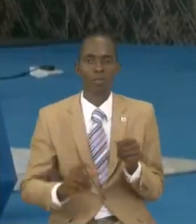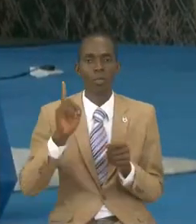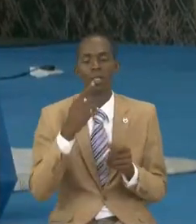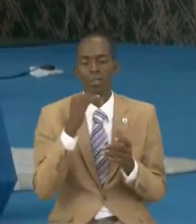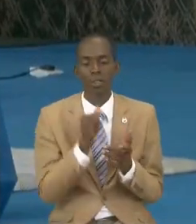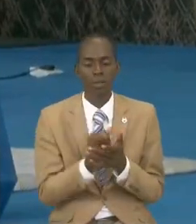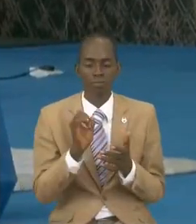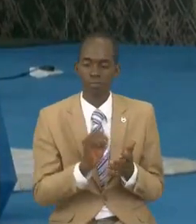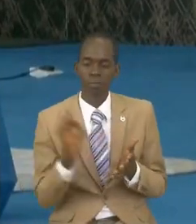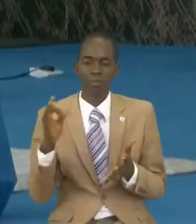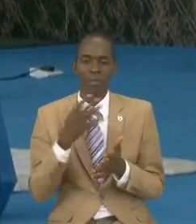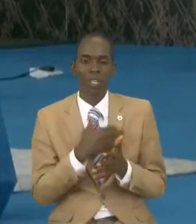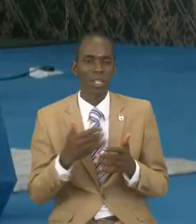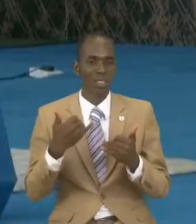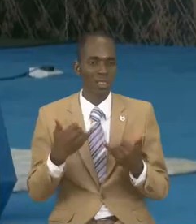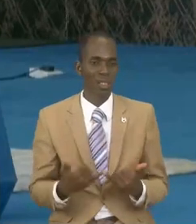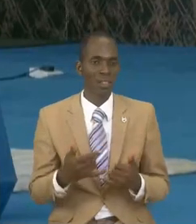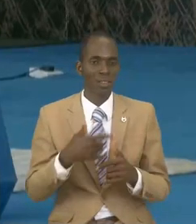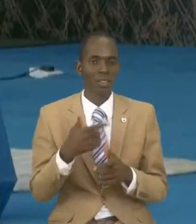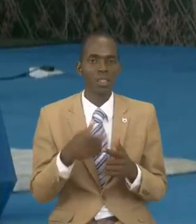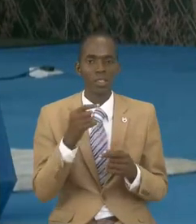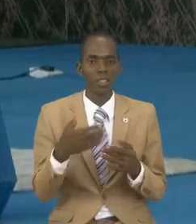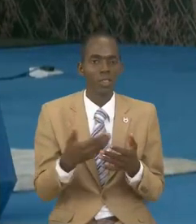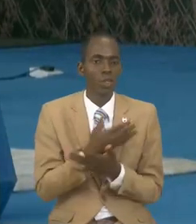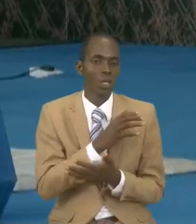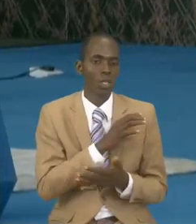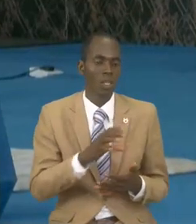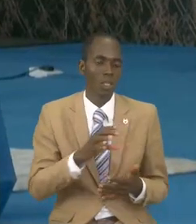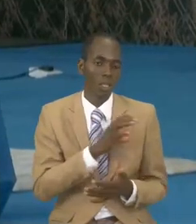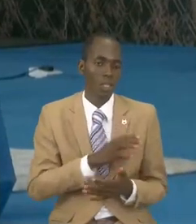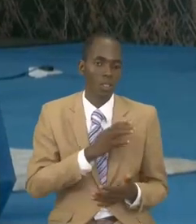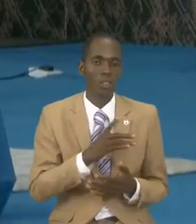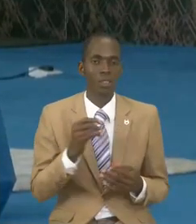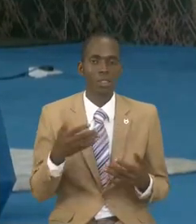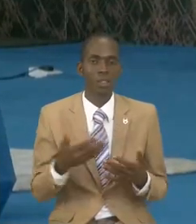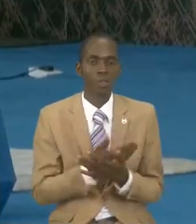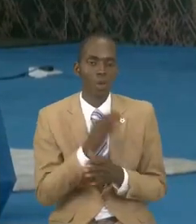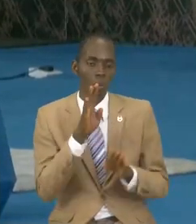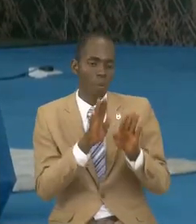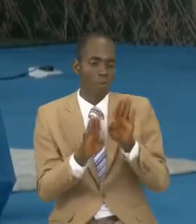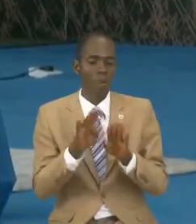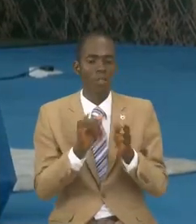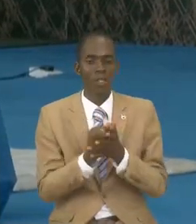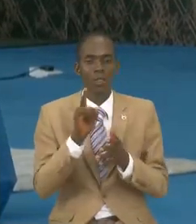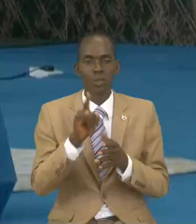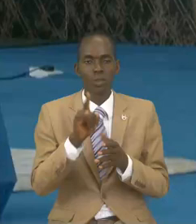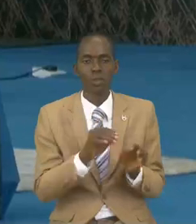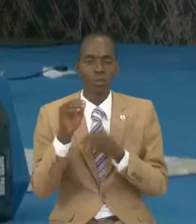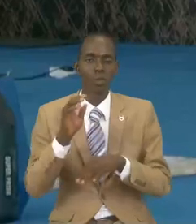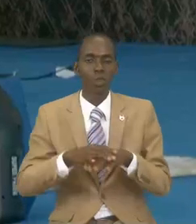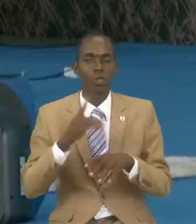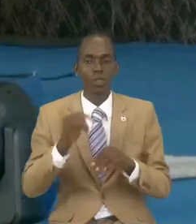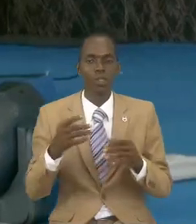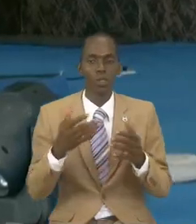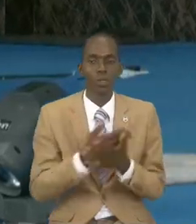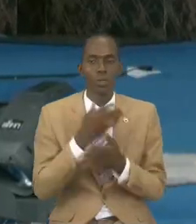tu ôtes cela de toi. Et puis le nouveau caractère, le nouveau comportement, le nouveau style de vie. Et à revêtir